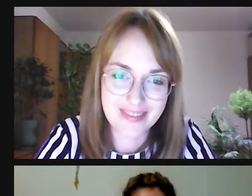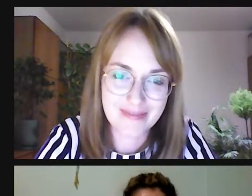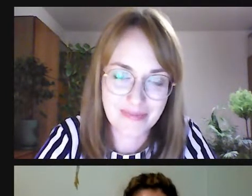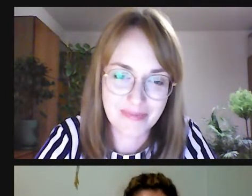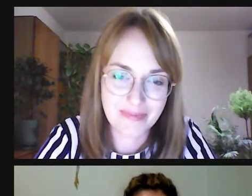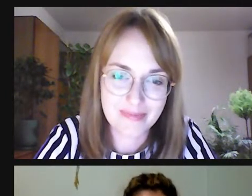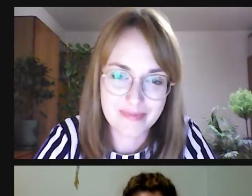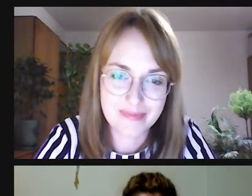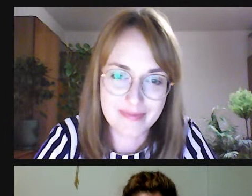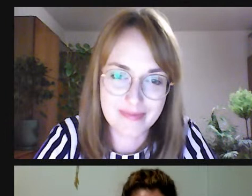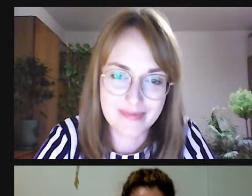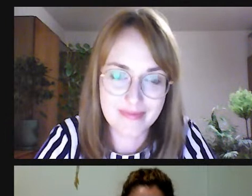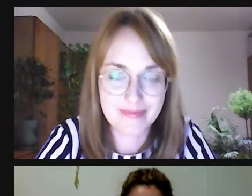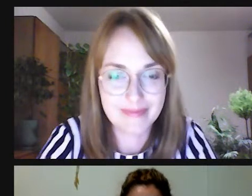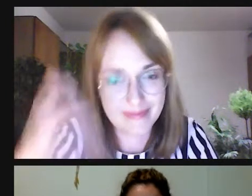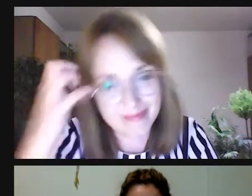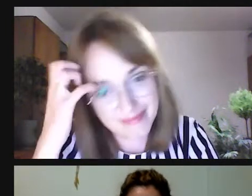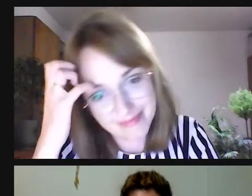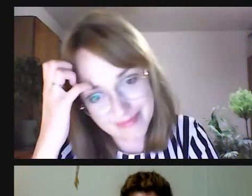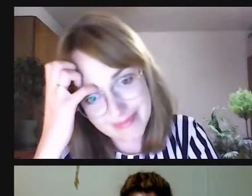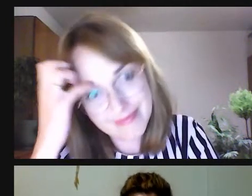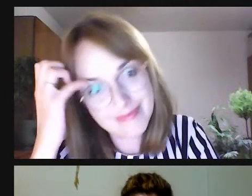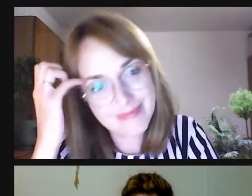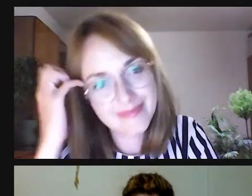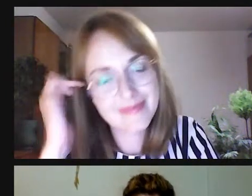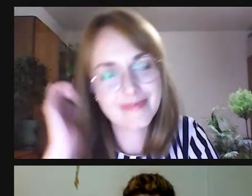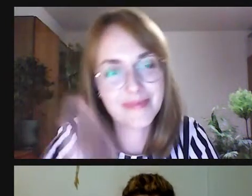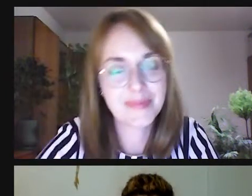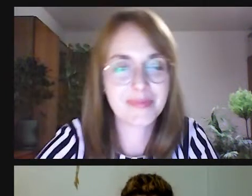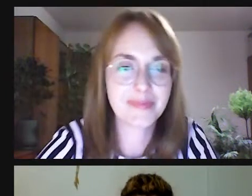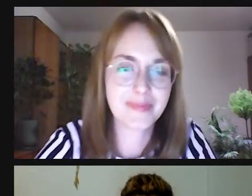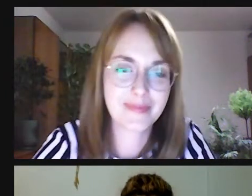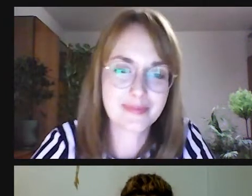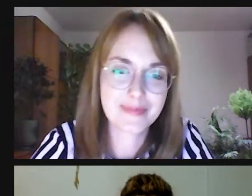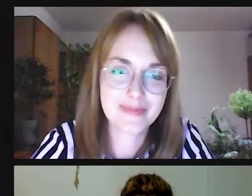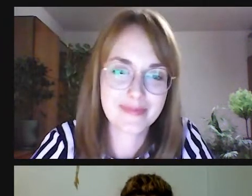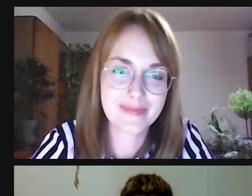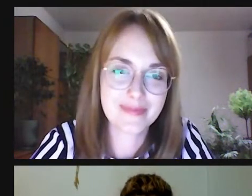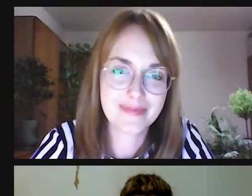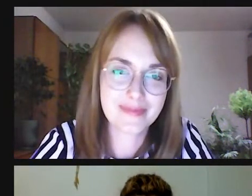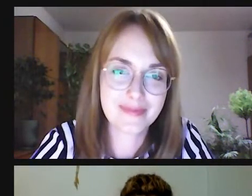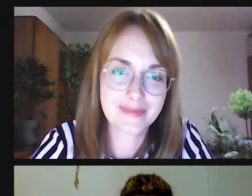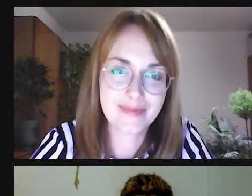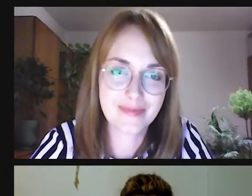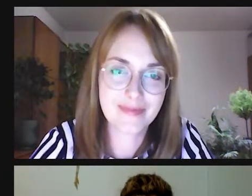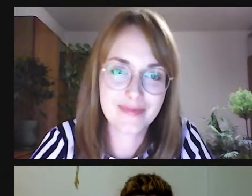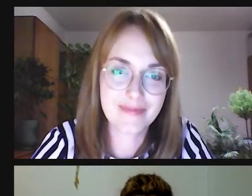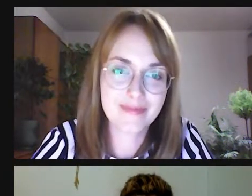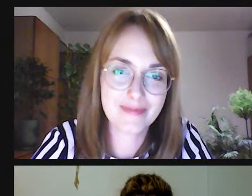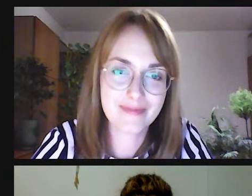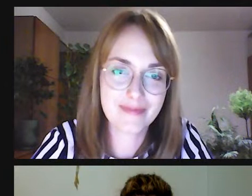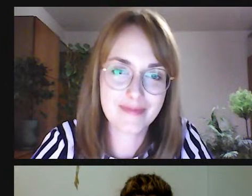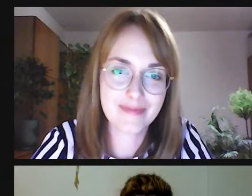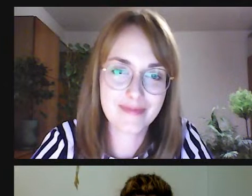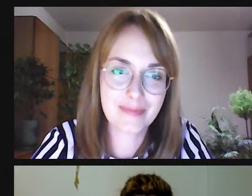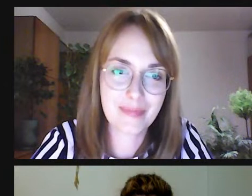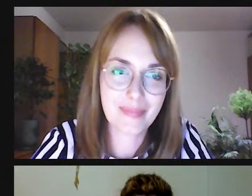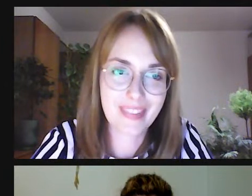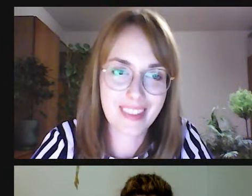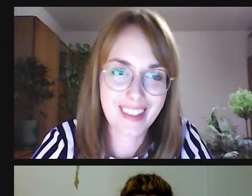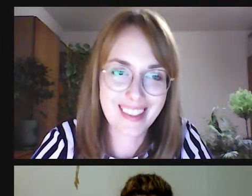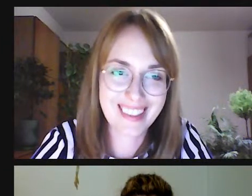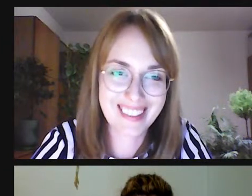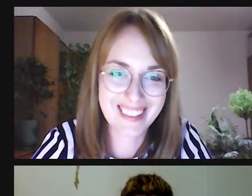Tutaj pani Adriana pyta o nazwisko Lucy Szyn. Czy wie coś pani na temat